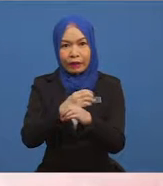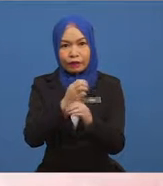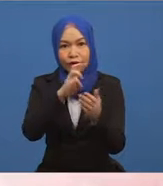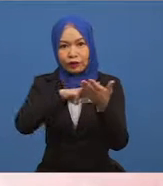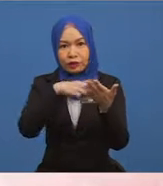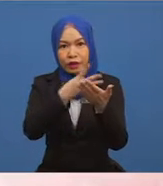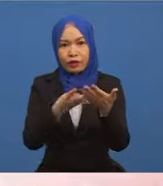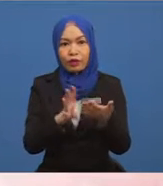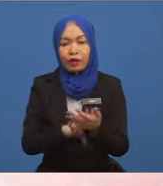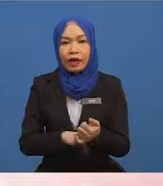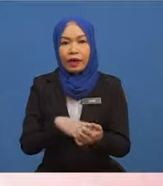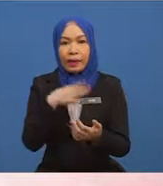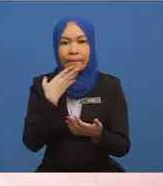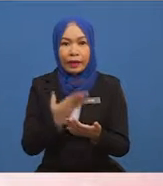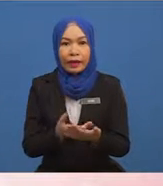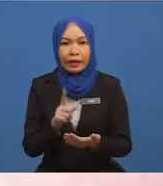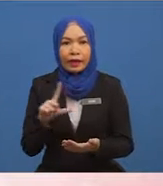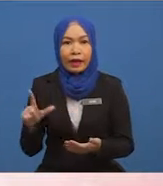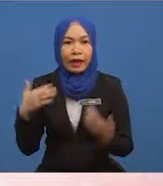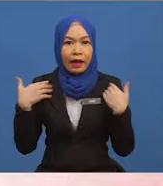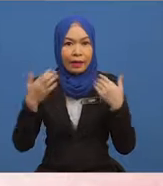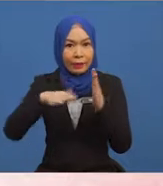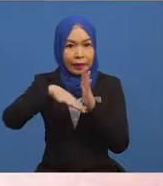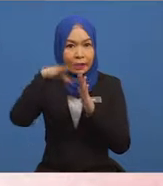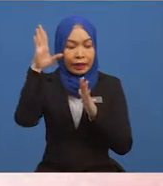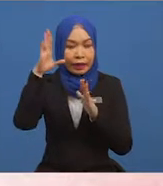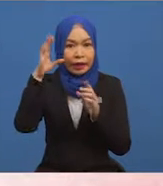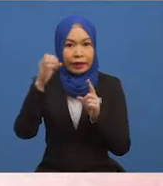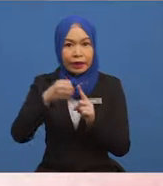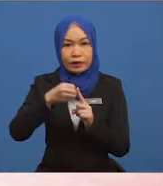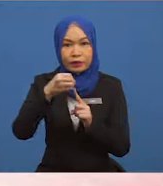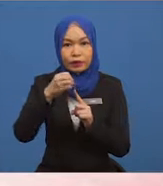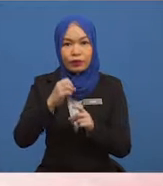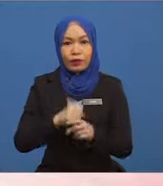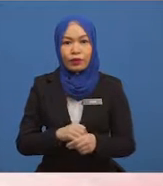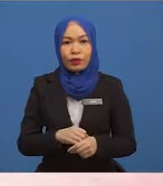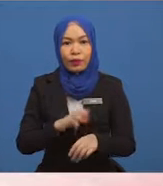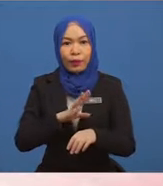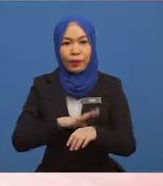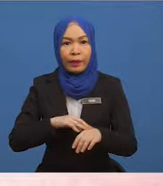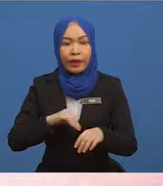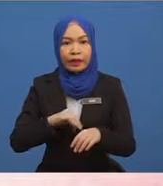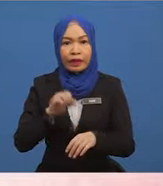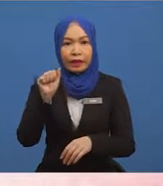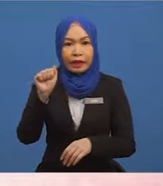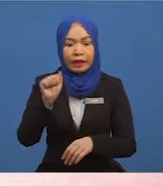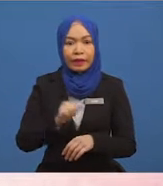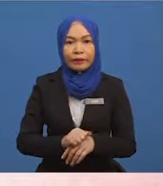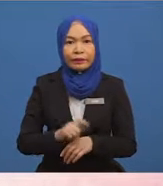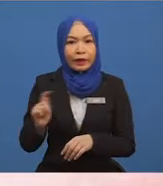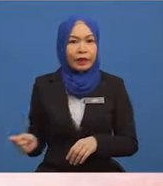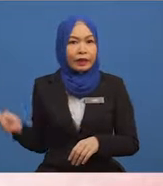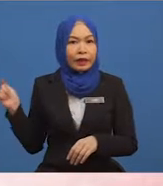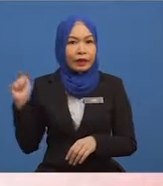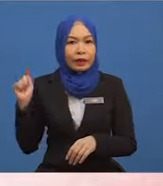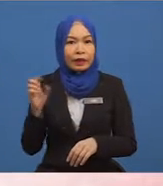murid-murid. Peningkatan suhu pada tabung didih A menunjukkan tenaga telah